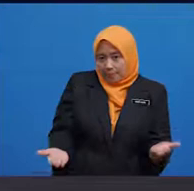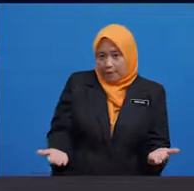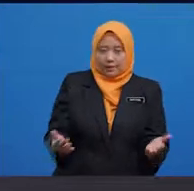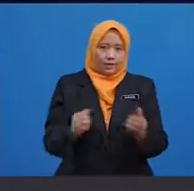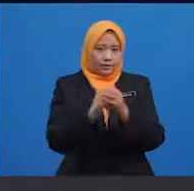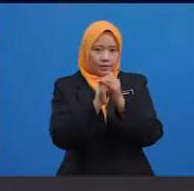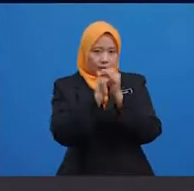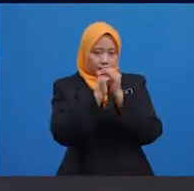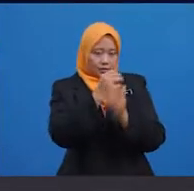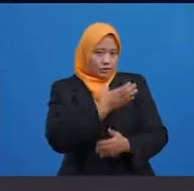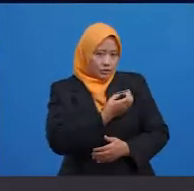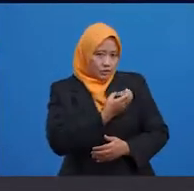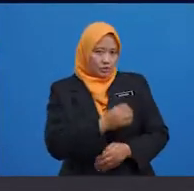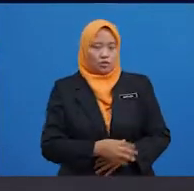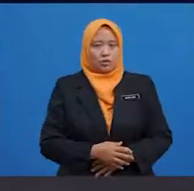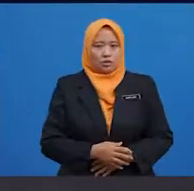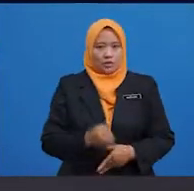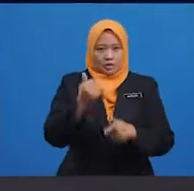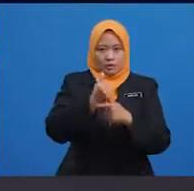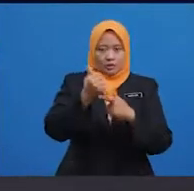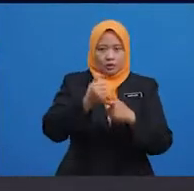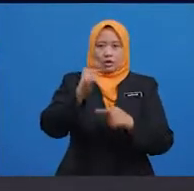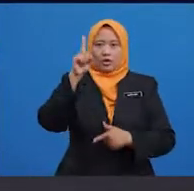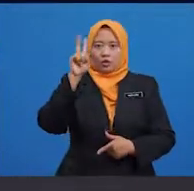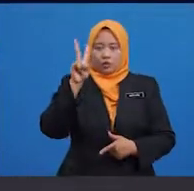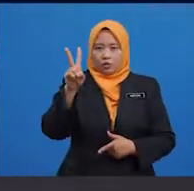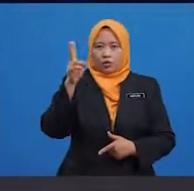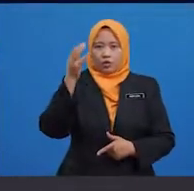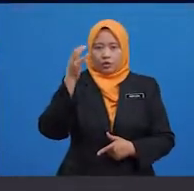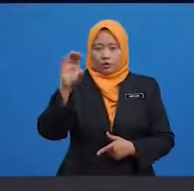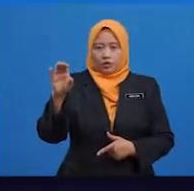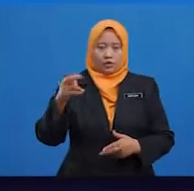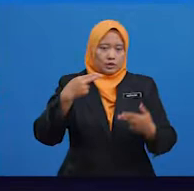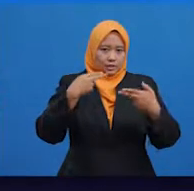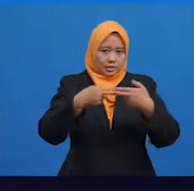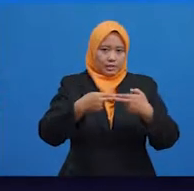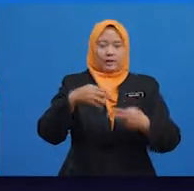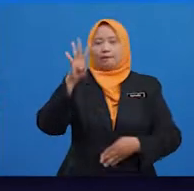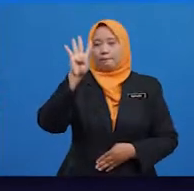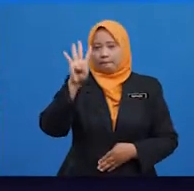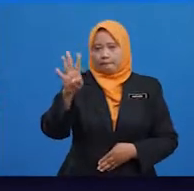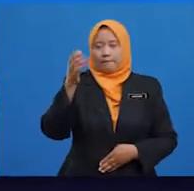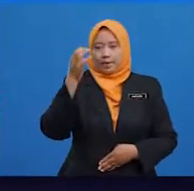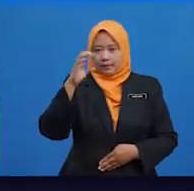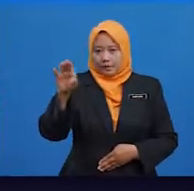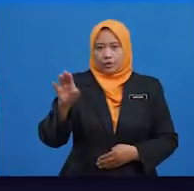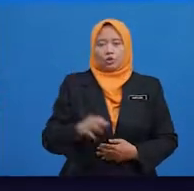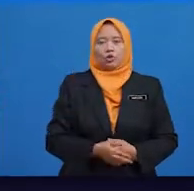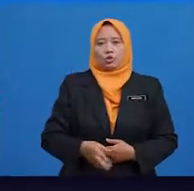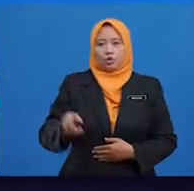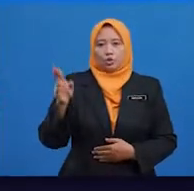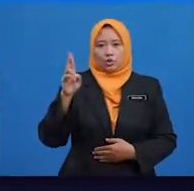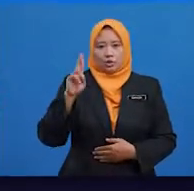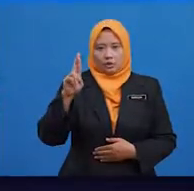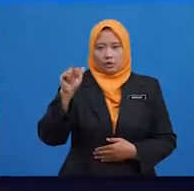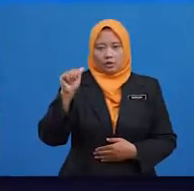antara 200 hingga 425 gram. Berdasarkan anatominya,